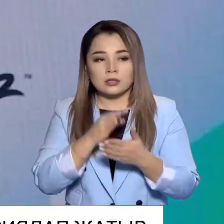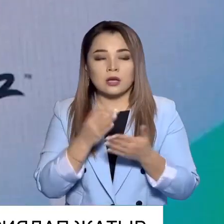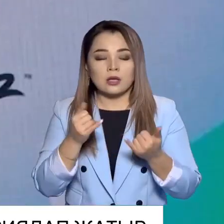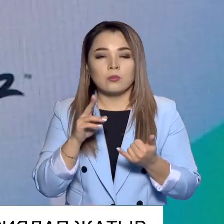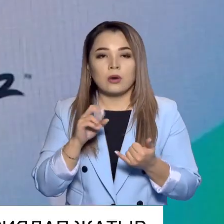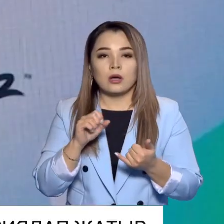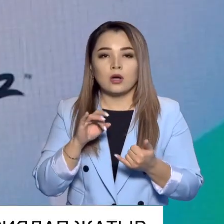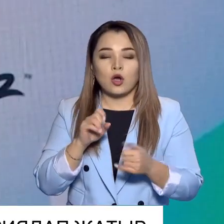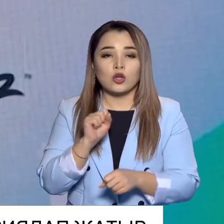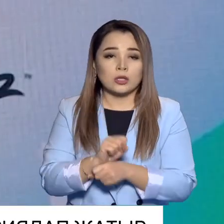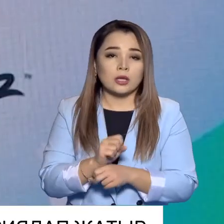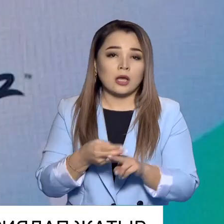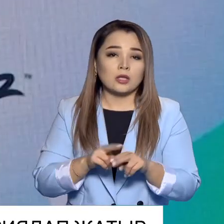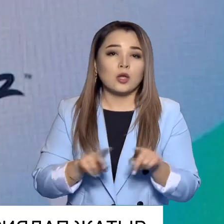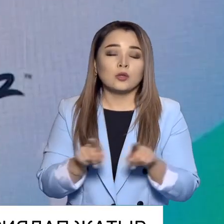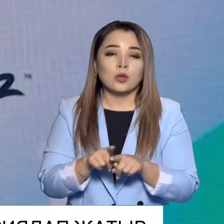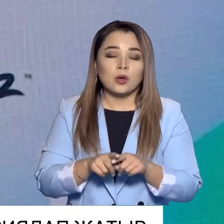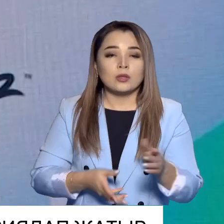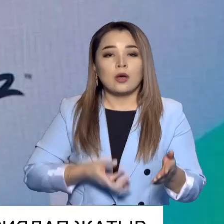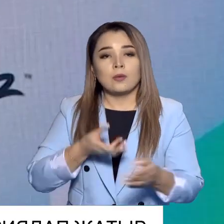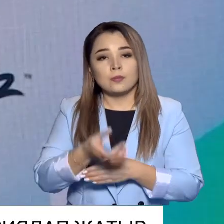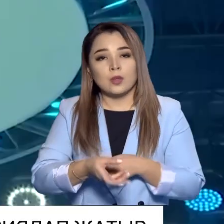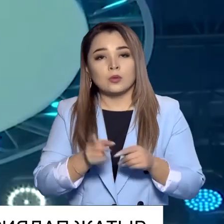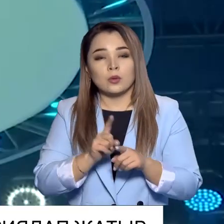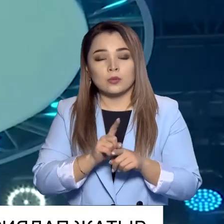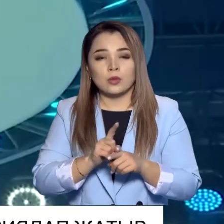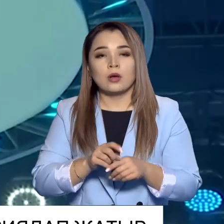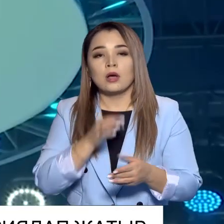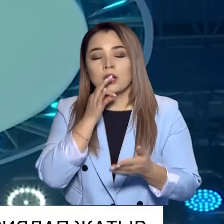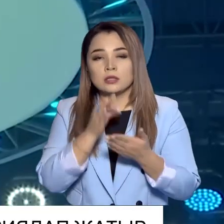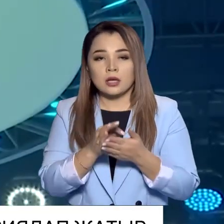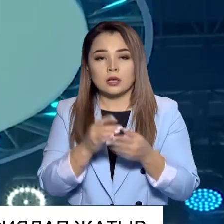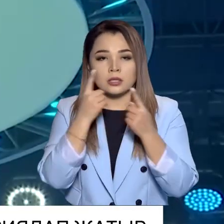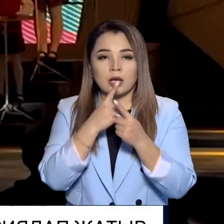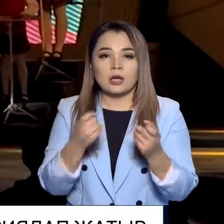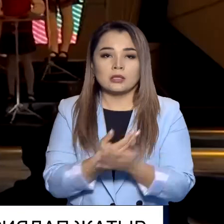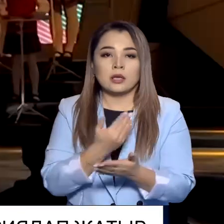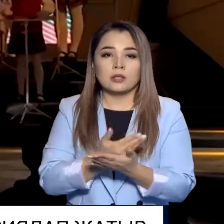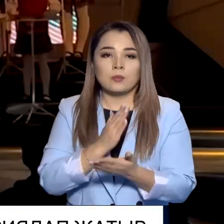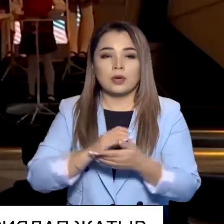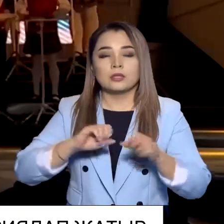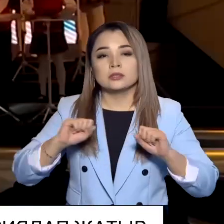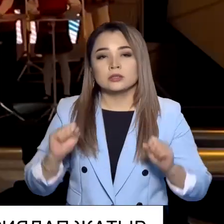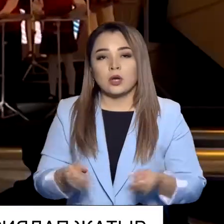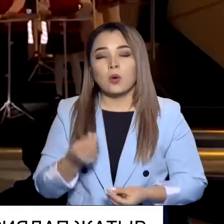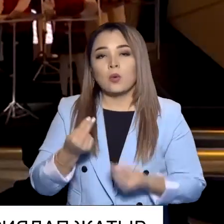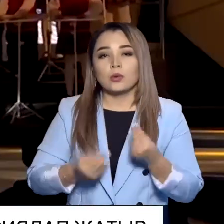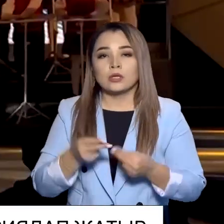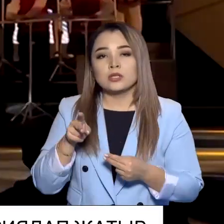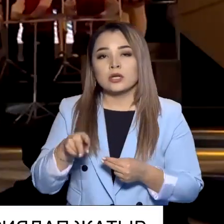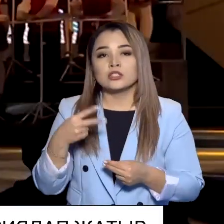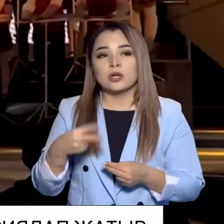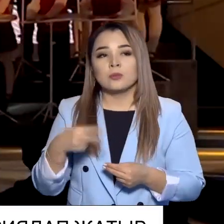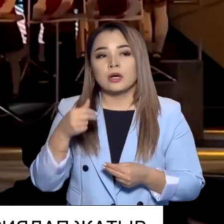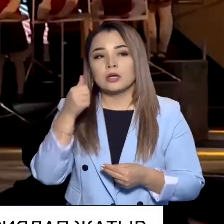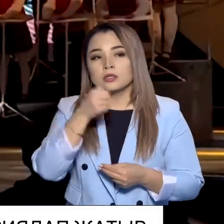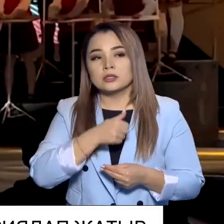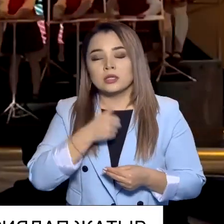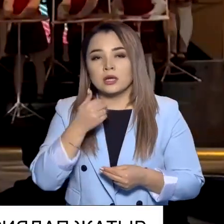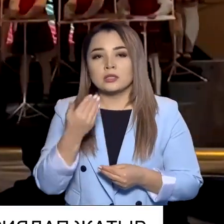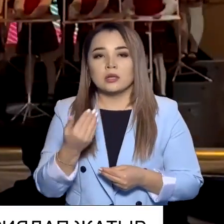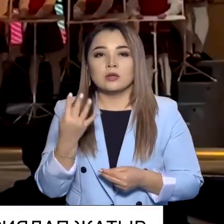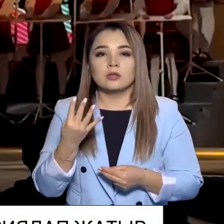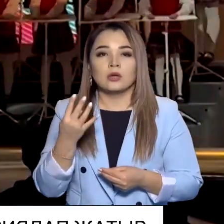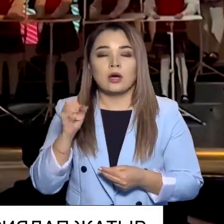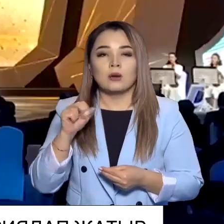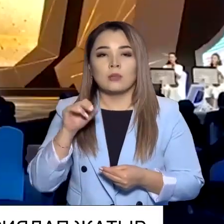байкот үшін құн төлейтінін және оған қарымта жауап қайтаратынын ескертті. Айта кетсек, қысқы ойындар 2022 жылы ақпанның 4-інде